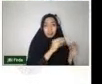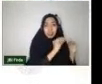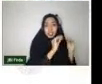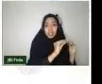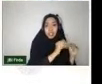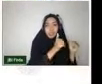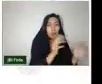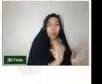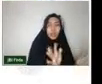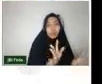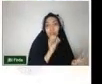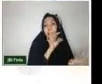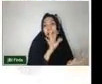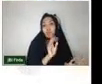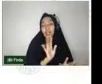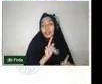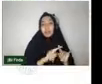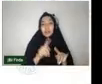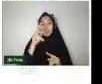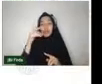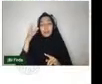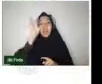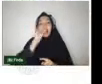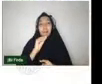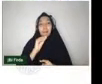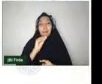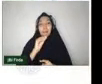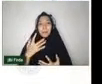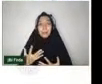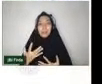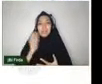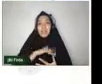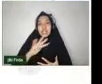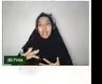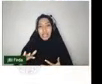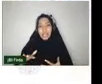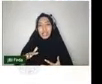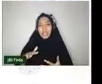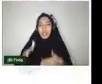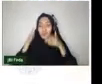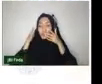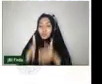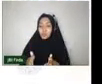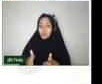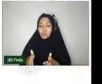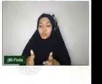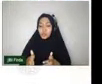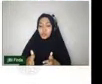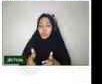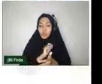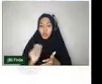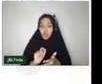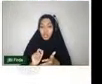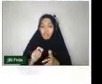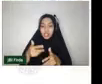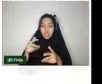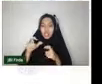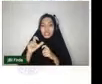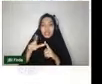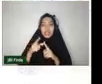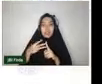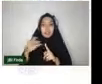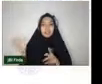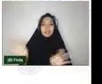itu tidak ya. Namun kita perlu paham bahwa ada anak-anak tertentu itu yang sebaiknya tidak disekolahkan di sekolah luar biasa. Artinya kalau